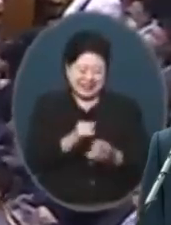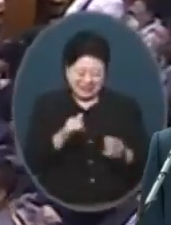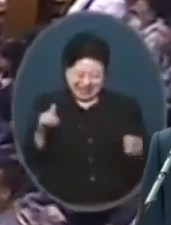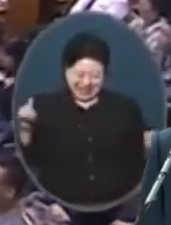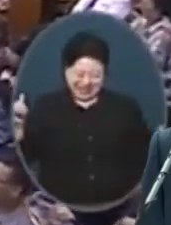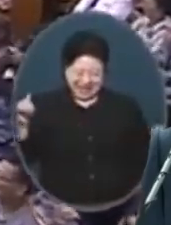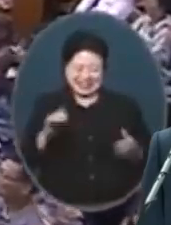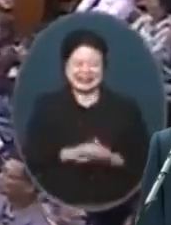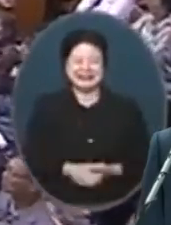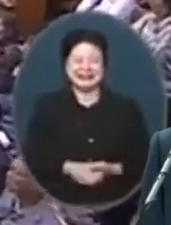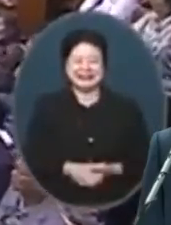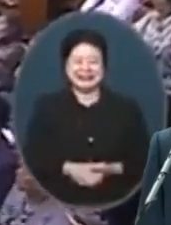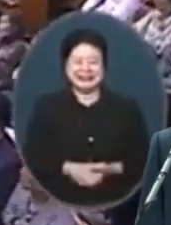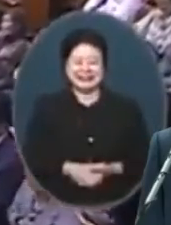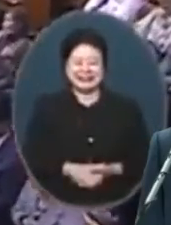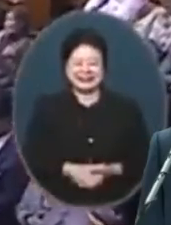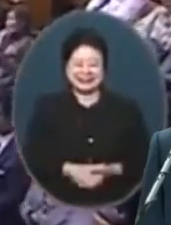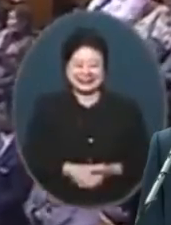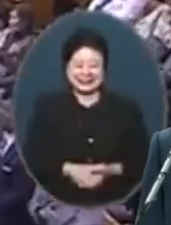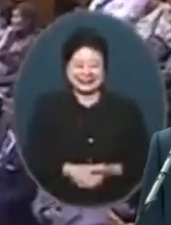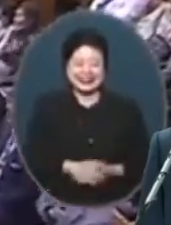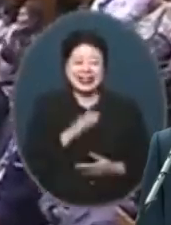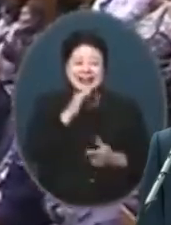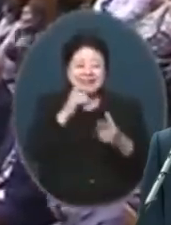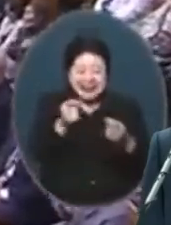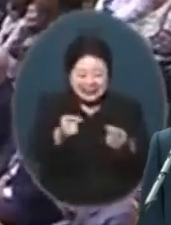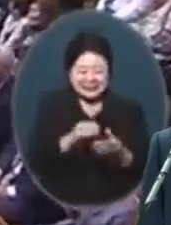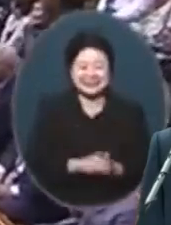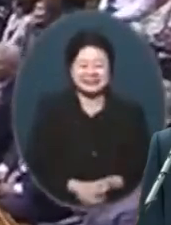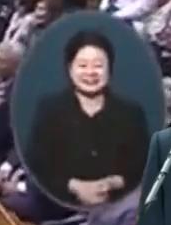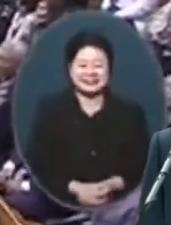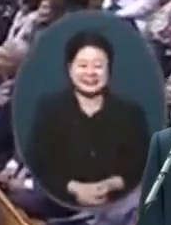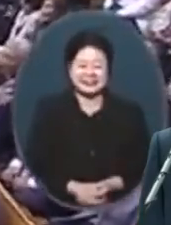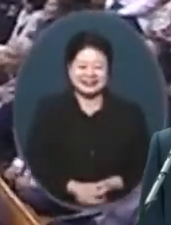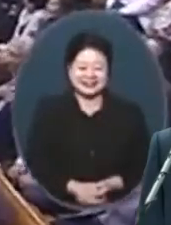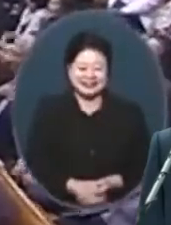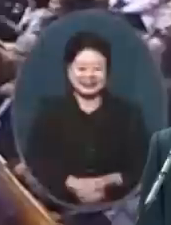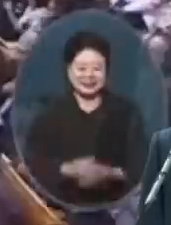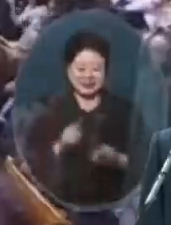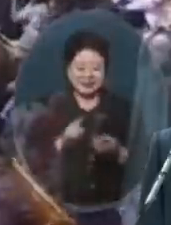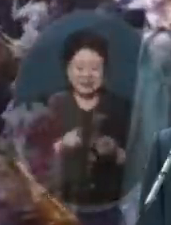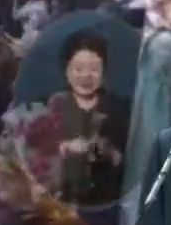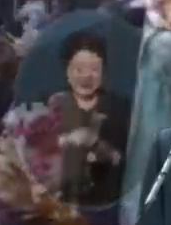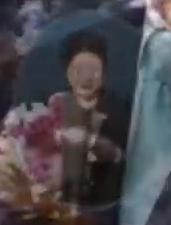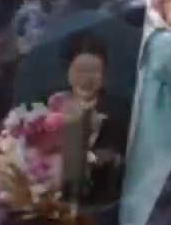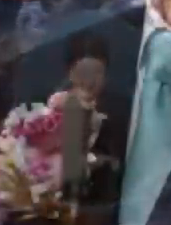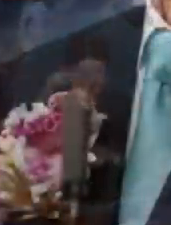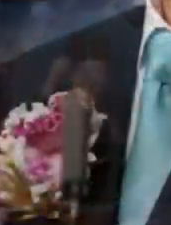아멘. 예, 믿은 대로 될지어다.